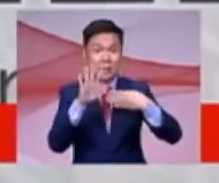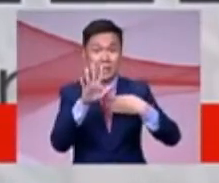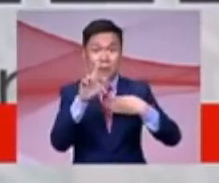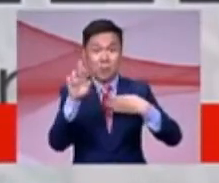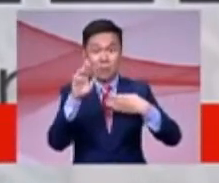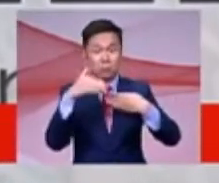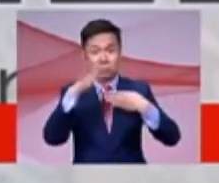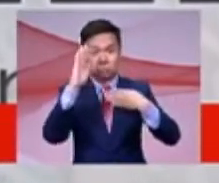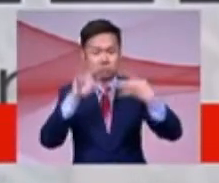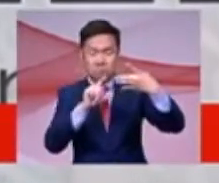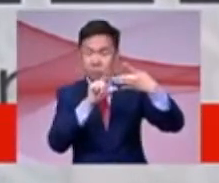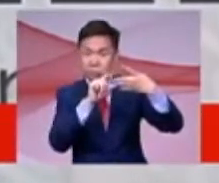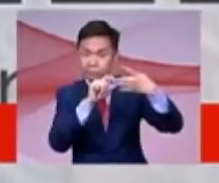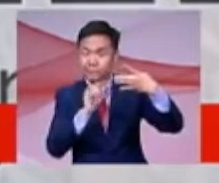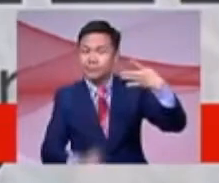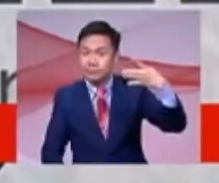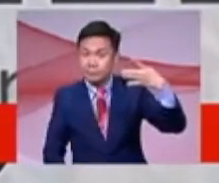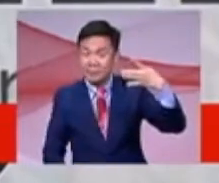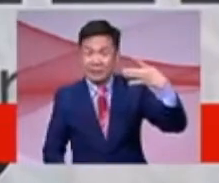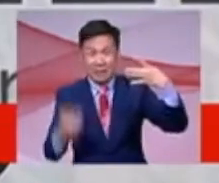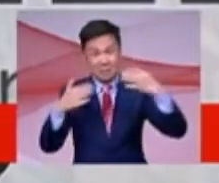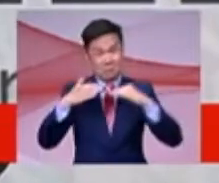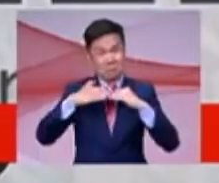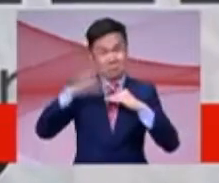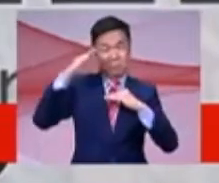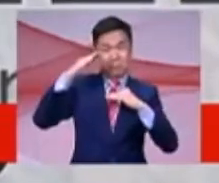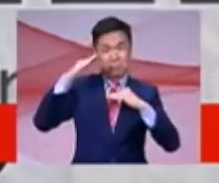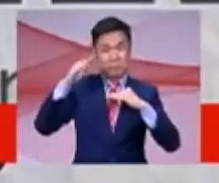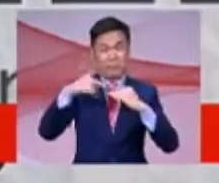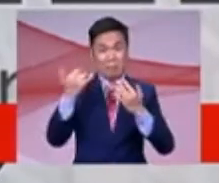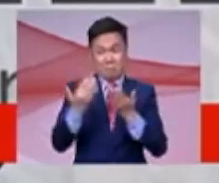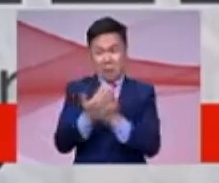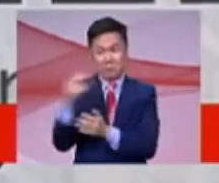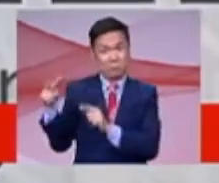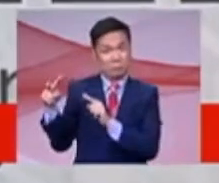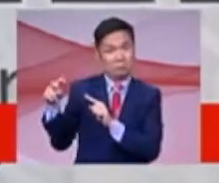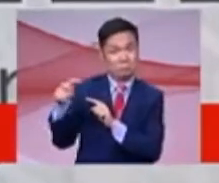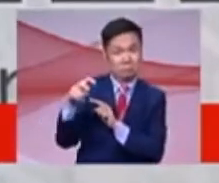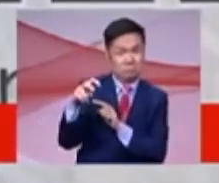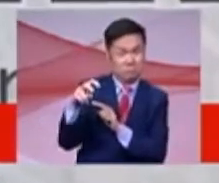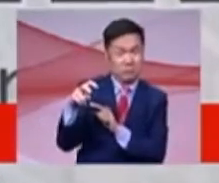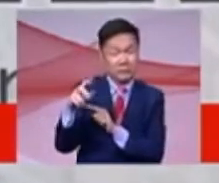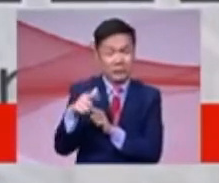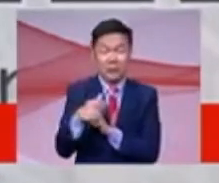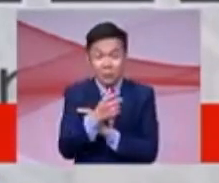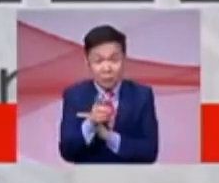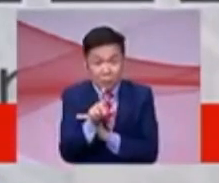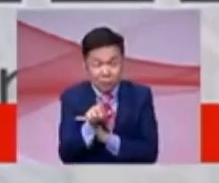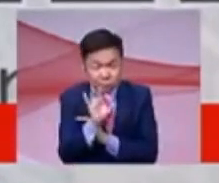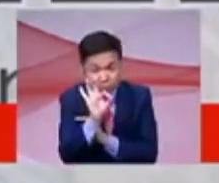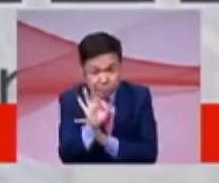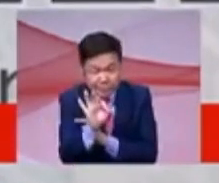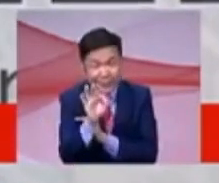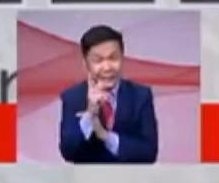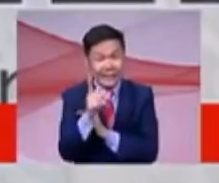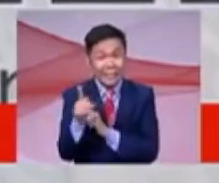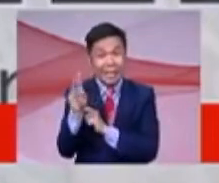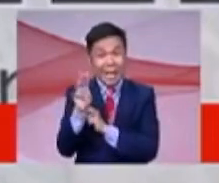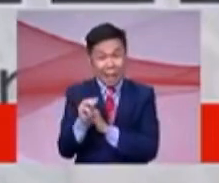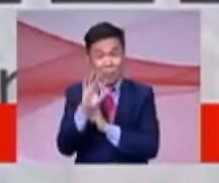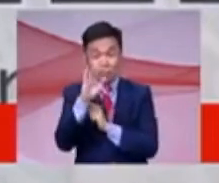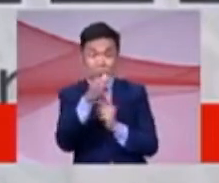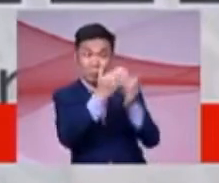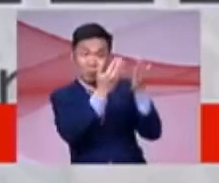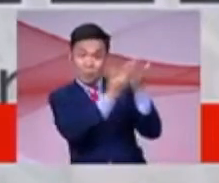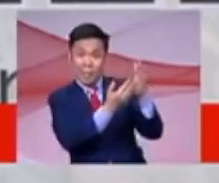atas. Jadi melihat kepada peningkatan kes dan juga wujudnya varian baru, apakah KKM sendiri mempunyai perancangan untuk mencadangkan kepada